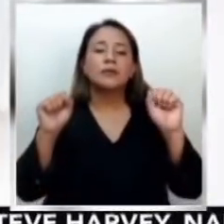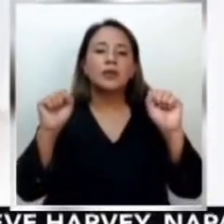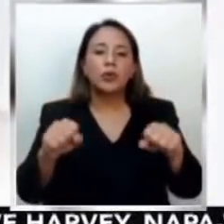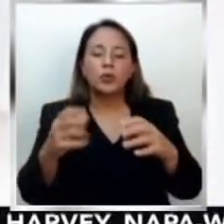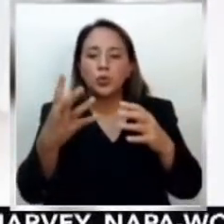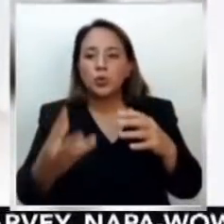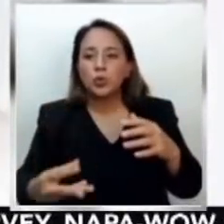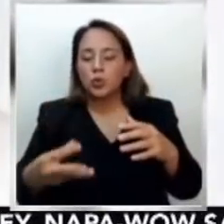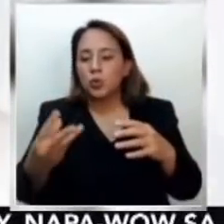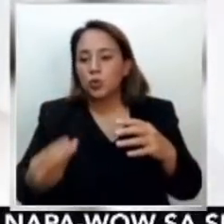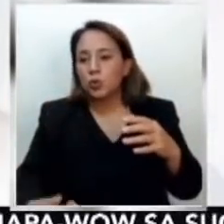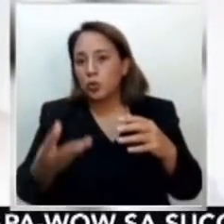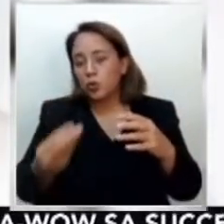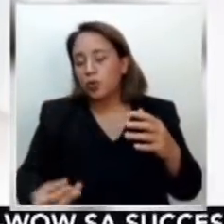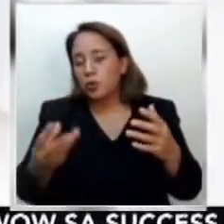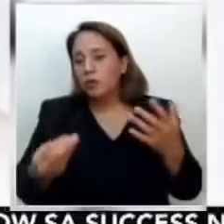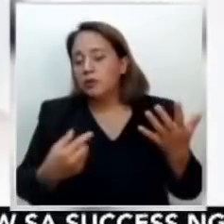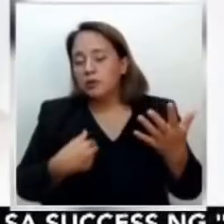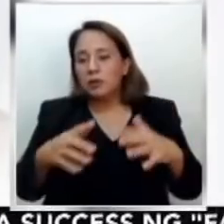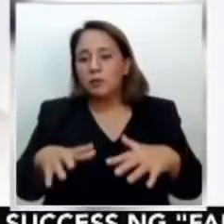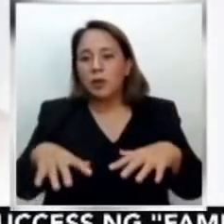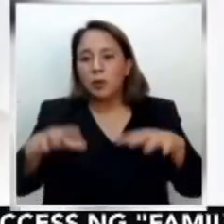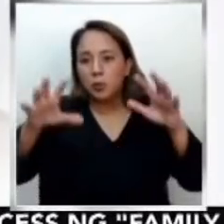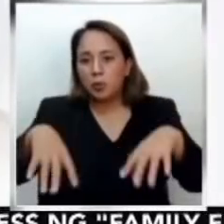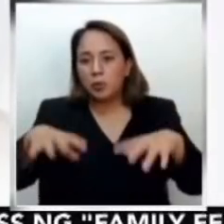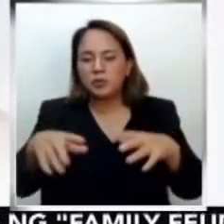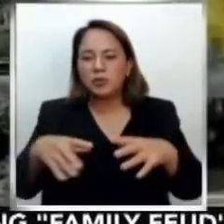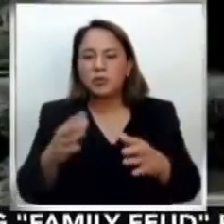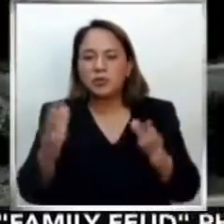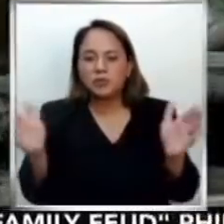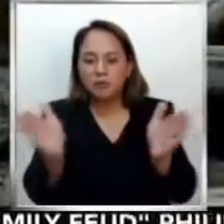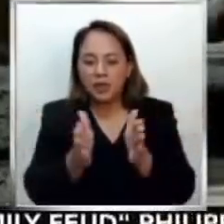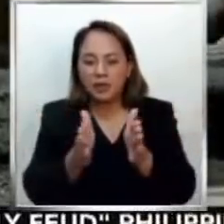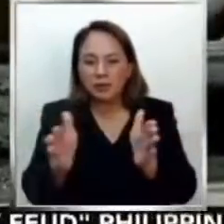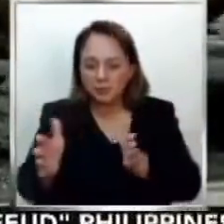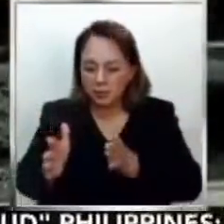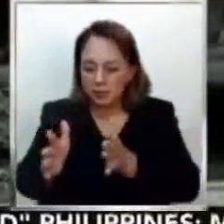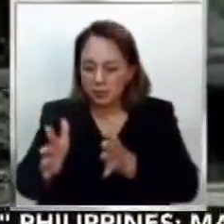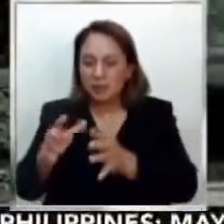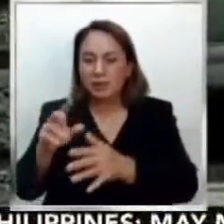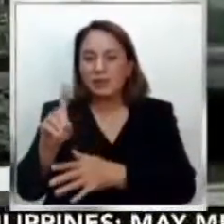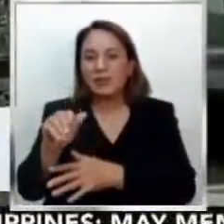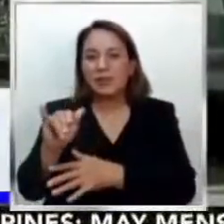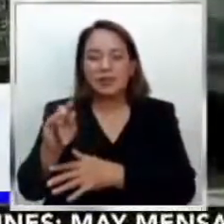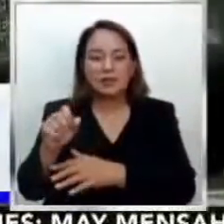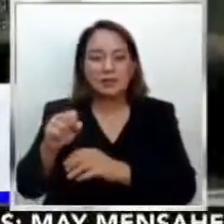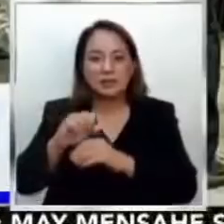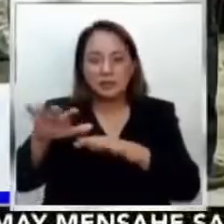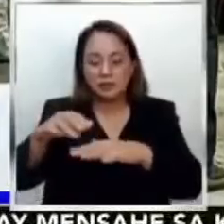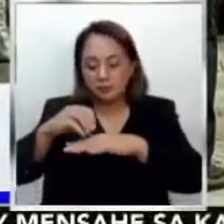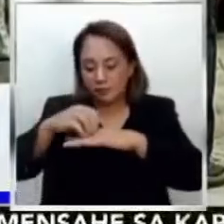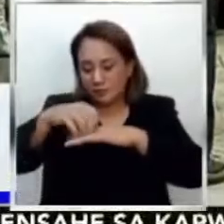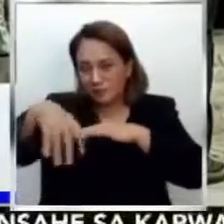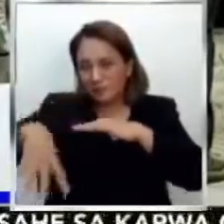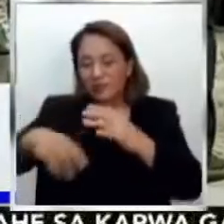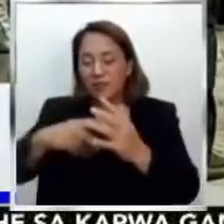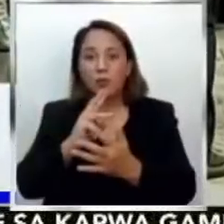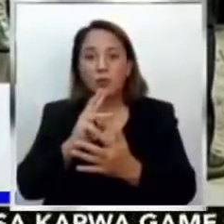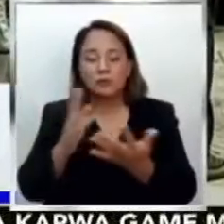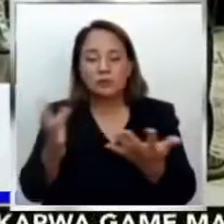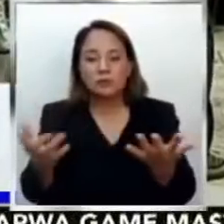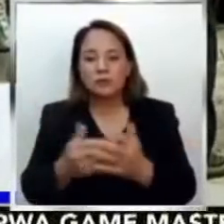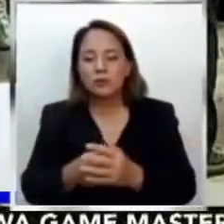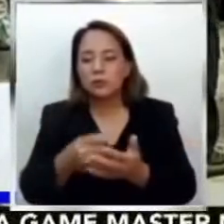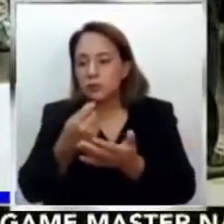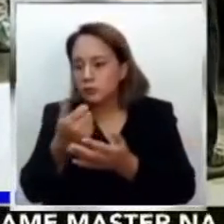ulan at maliliit po ang ating mga drainage system. Kaya bukod sa declogging operations, tuloy-tuloy rin ang